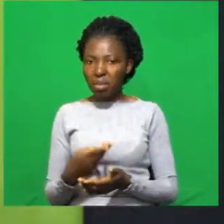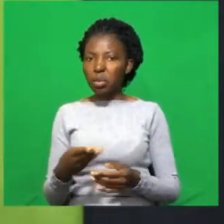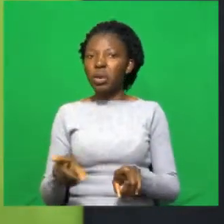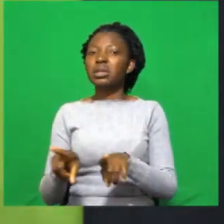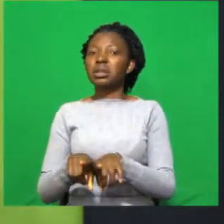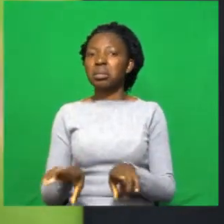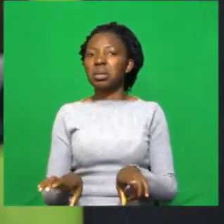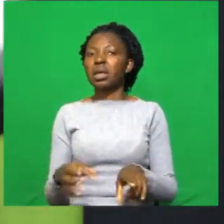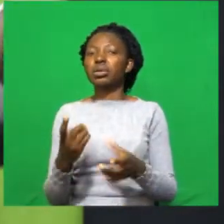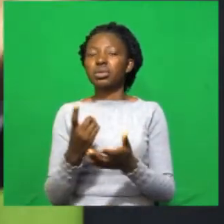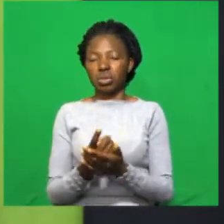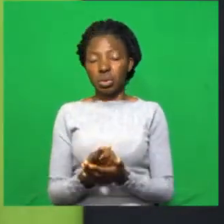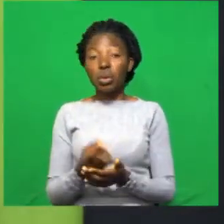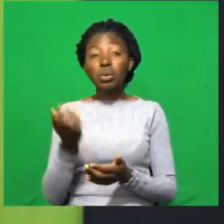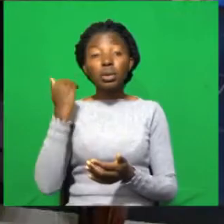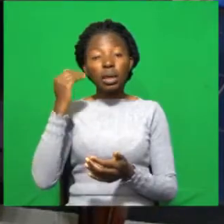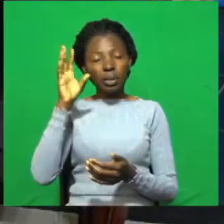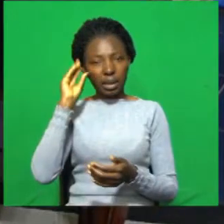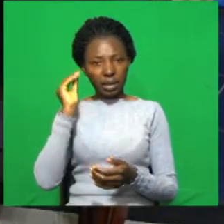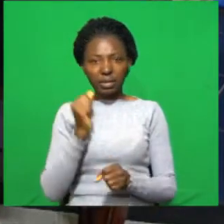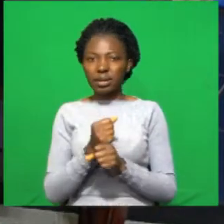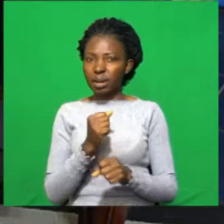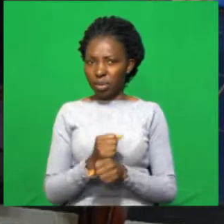nevanhu. Sevamakambotidzidzisa kuti for